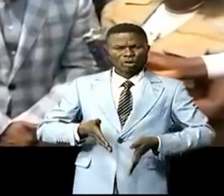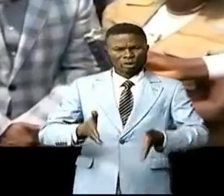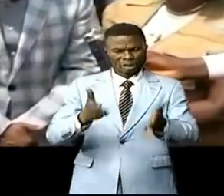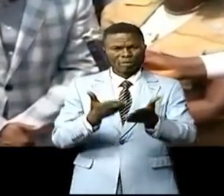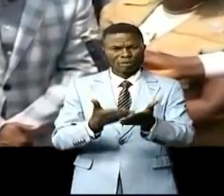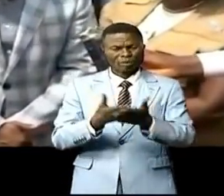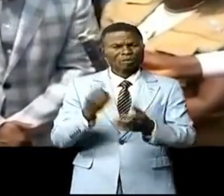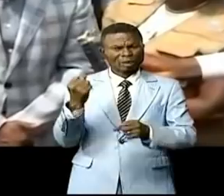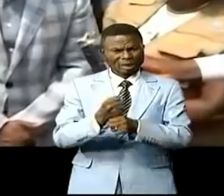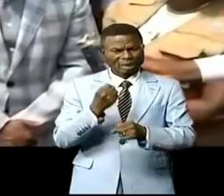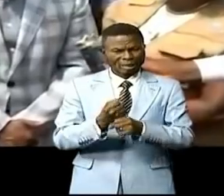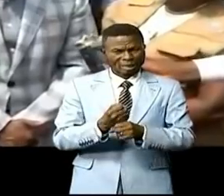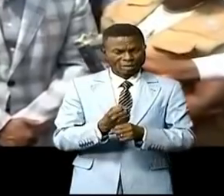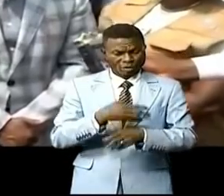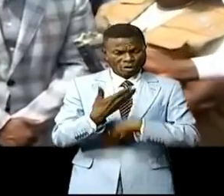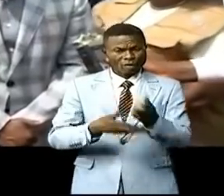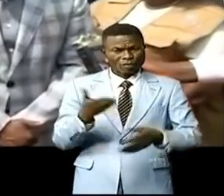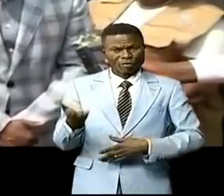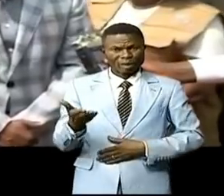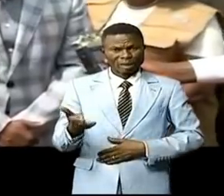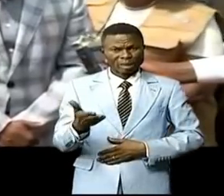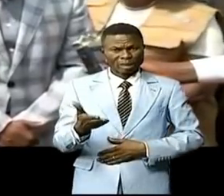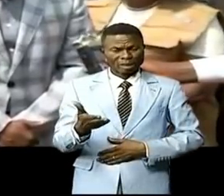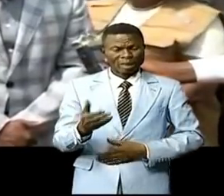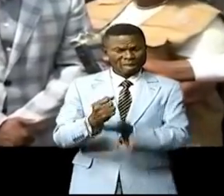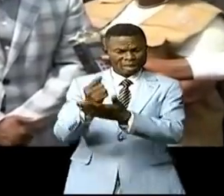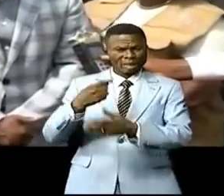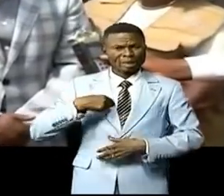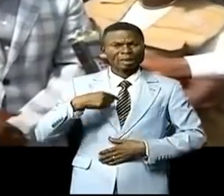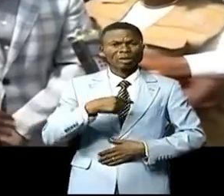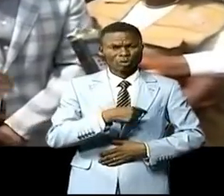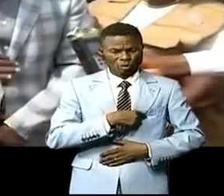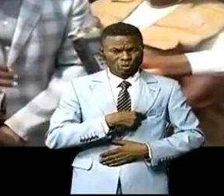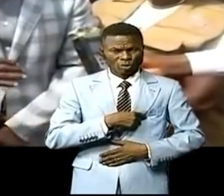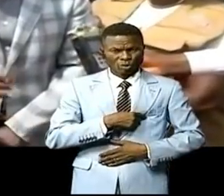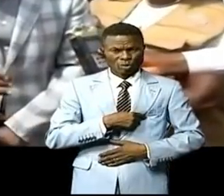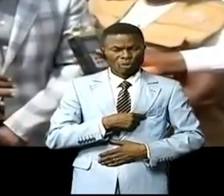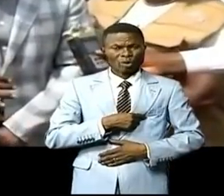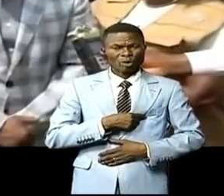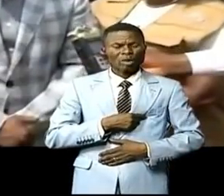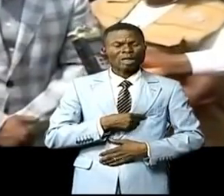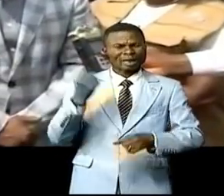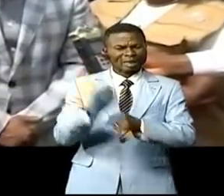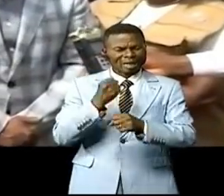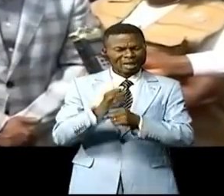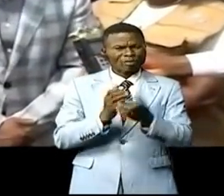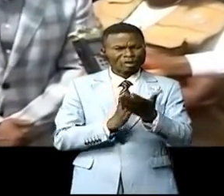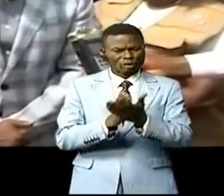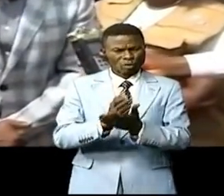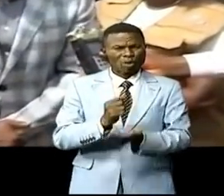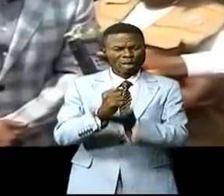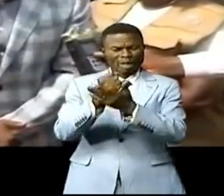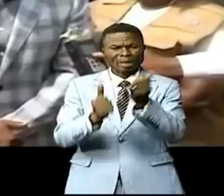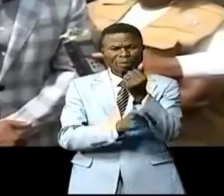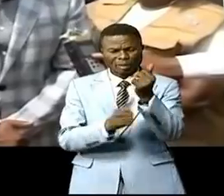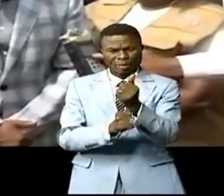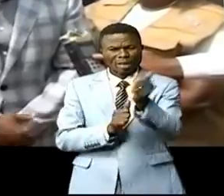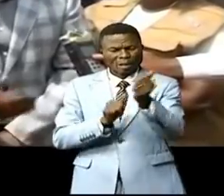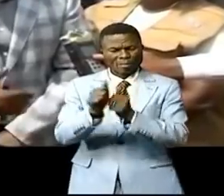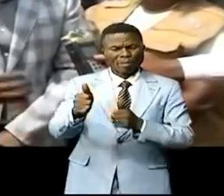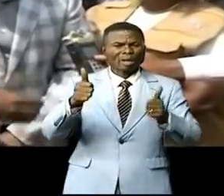les travaux qui sont effectués puissent nous permettre d'arriver à un niveau de service pour permettre à ce que les véhicules